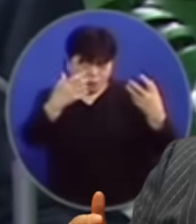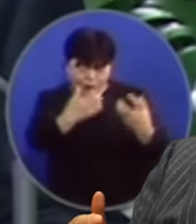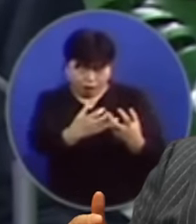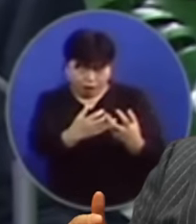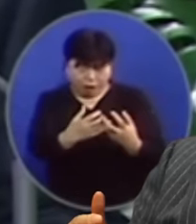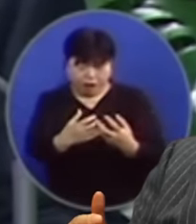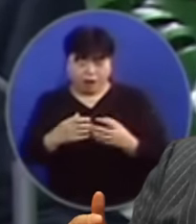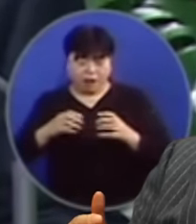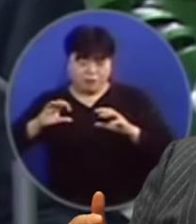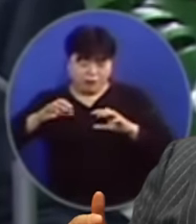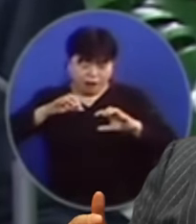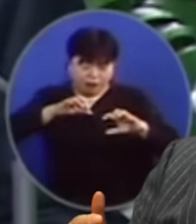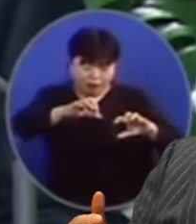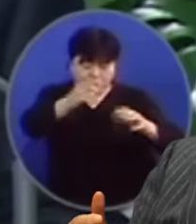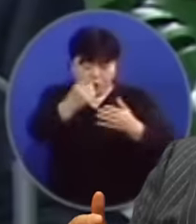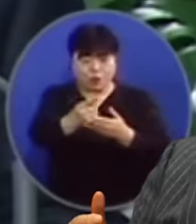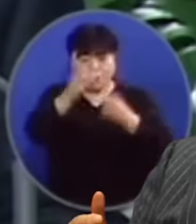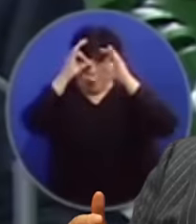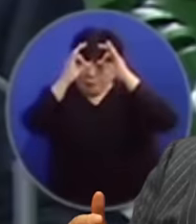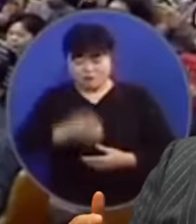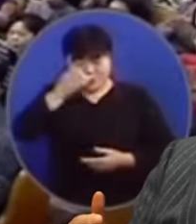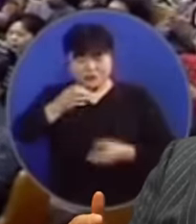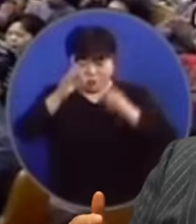보았다. 꿈에.